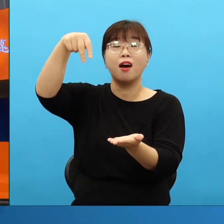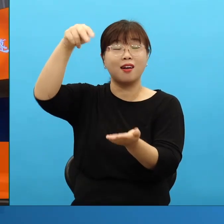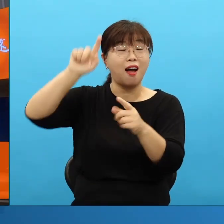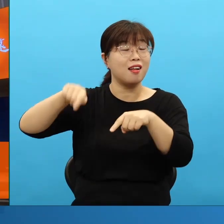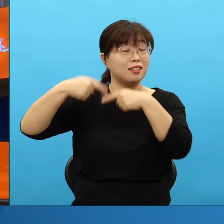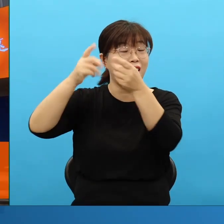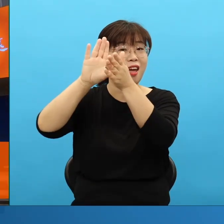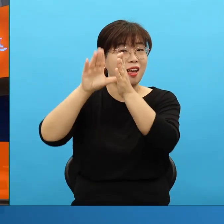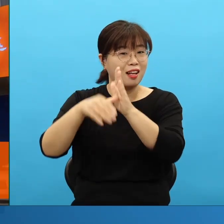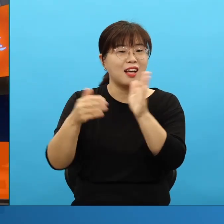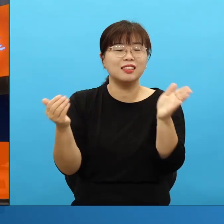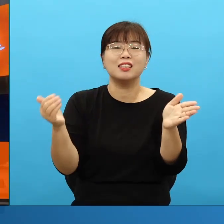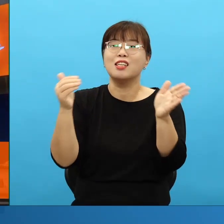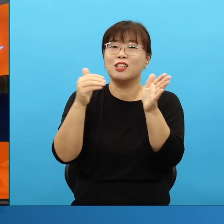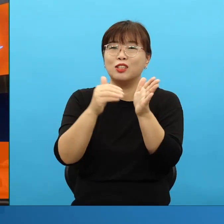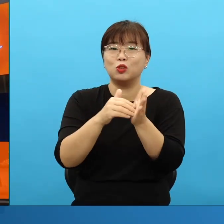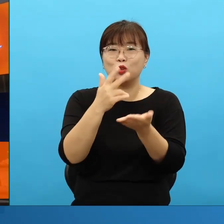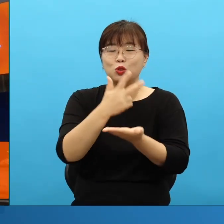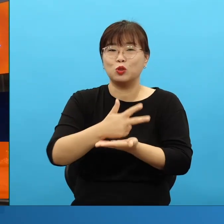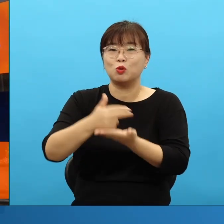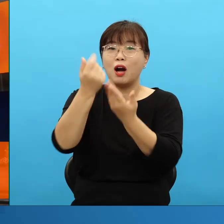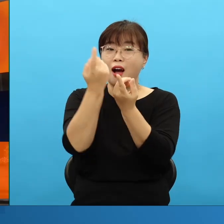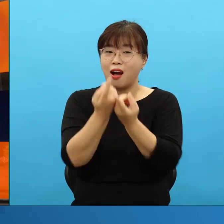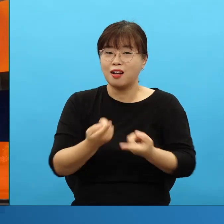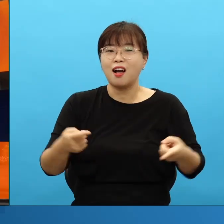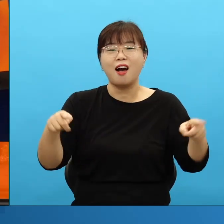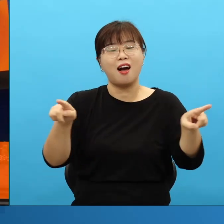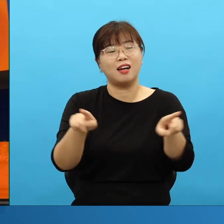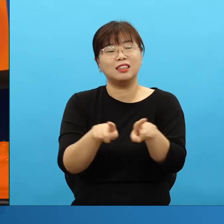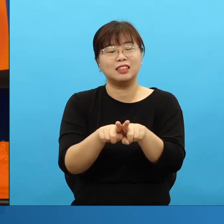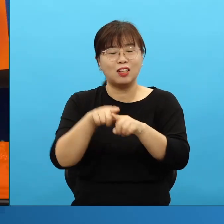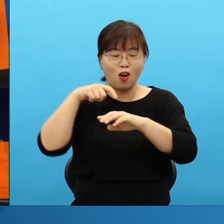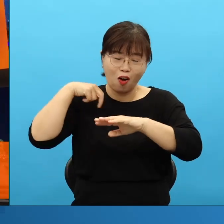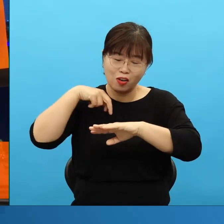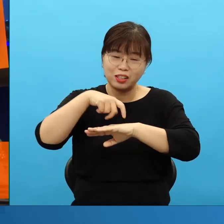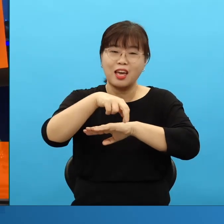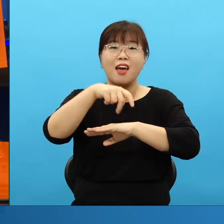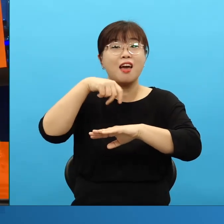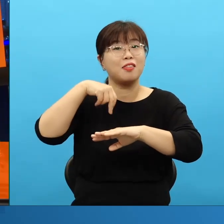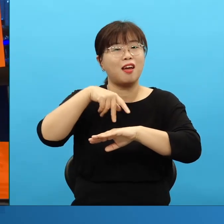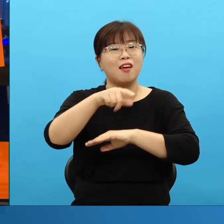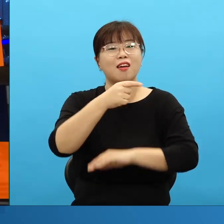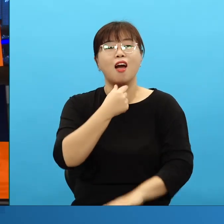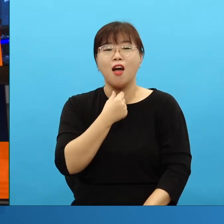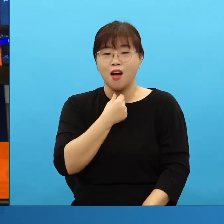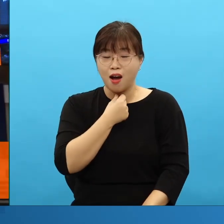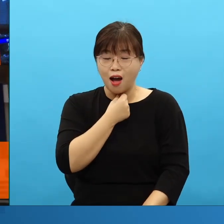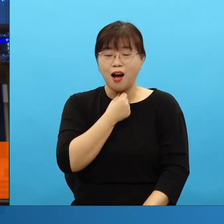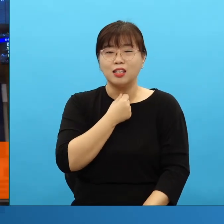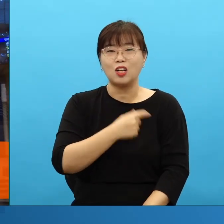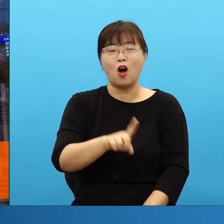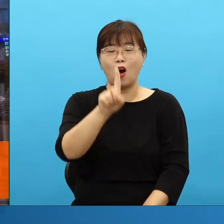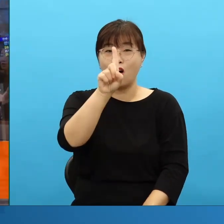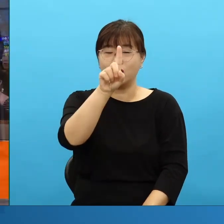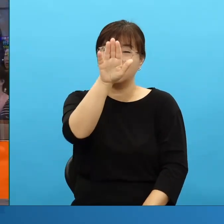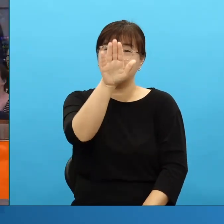들려올라 갈 때까지 주와 같이 걷겠네.